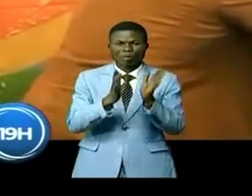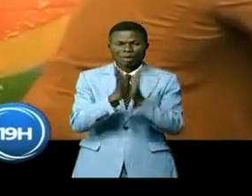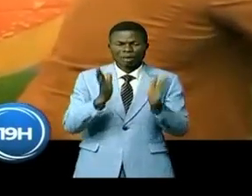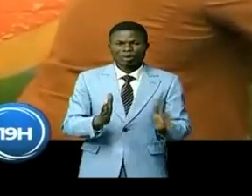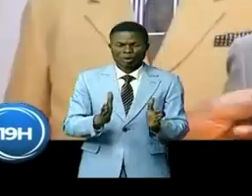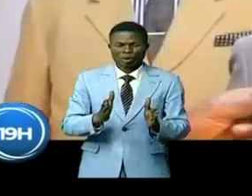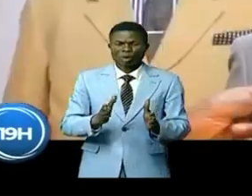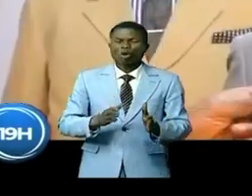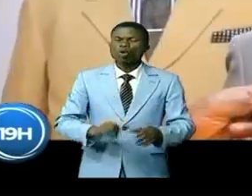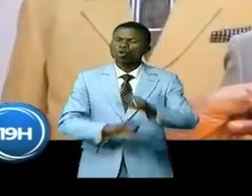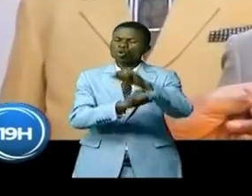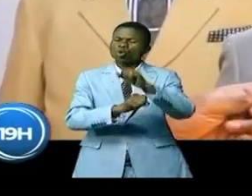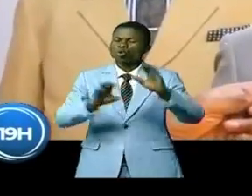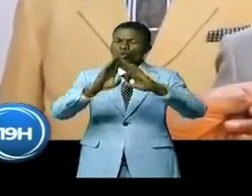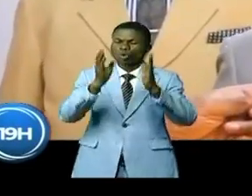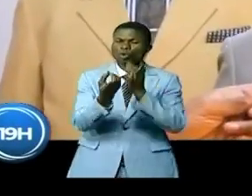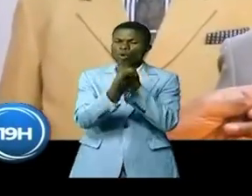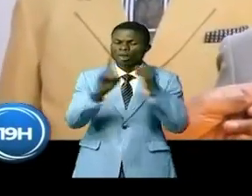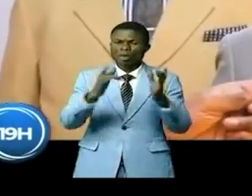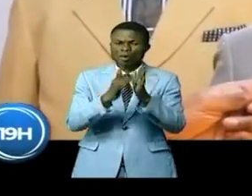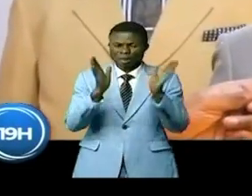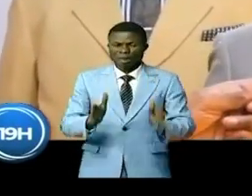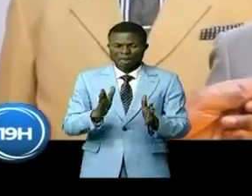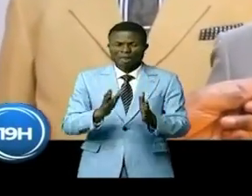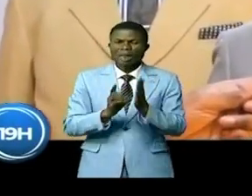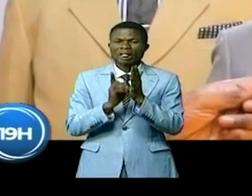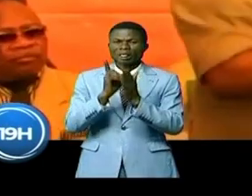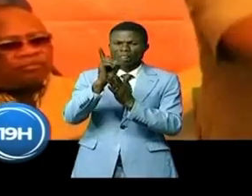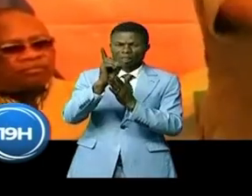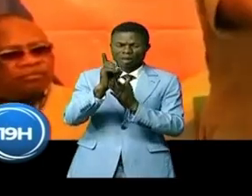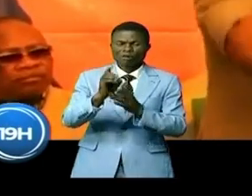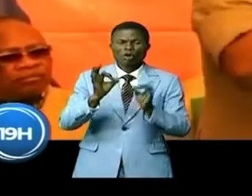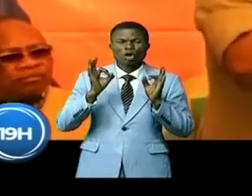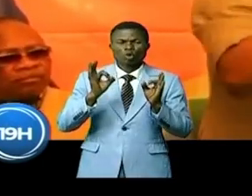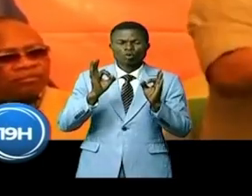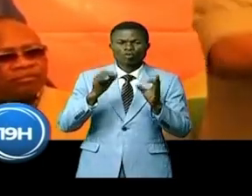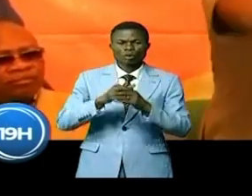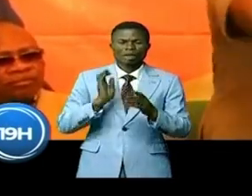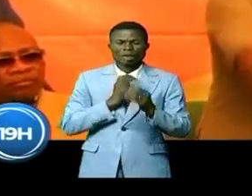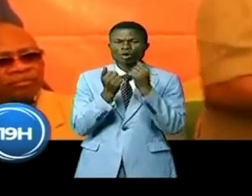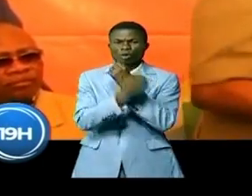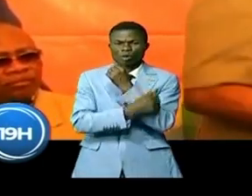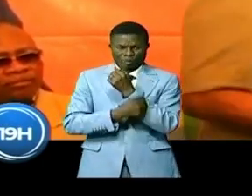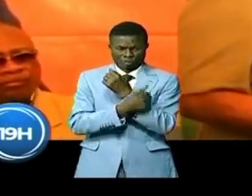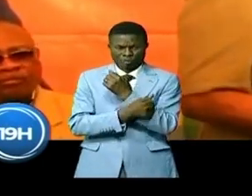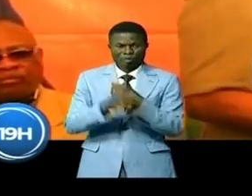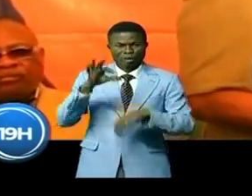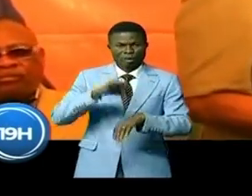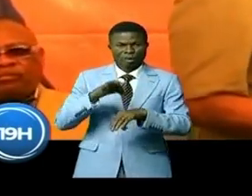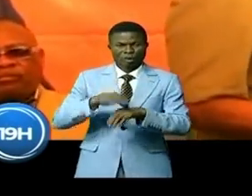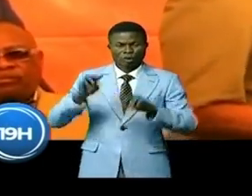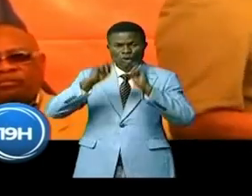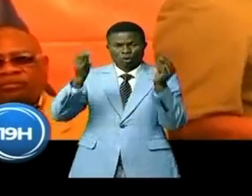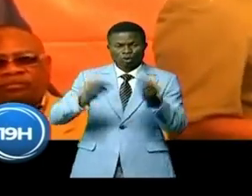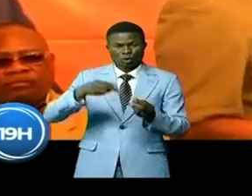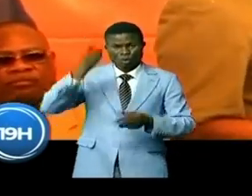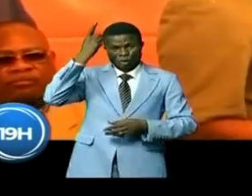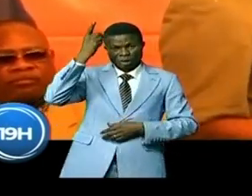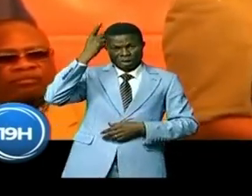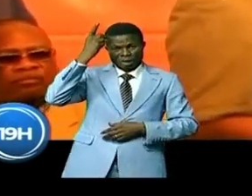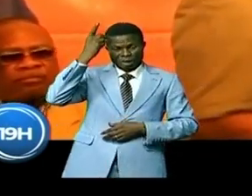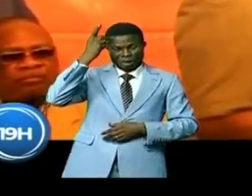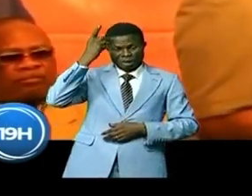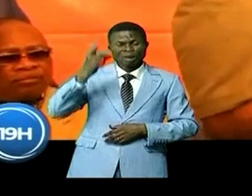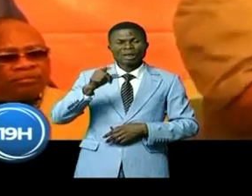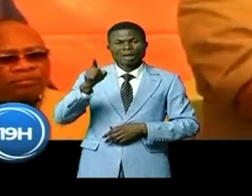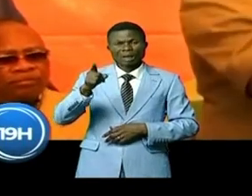mobiliser l'opinion afin que la démocratie chrétienne puisse briller d'un feu nouveau. C'était également une occasion pour le parti La Démocratie Chrétienne de